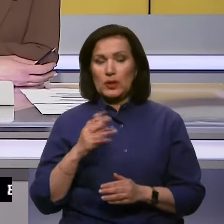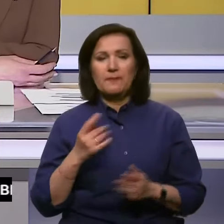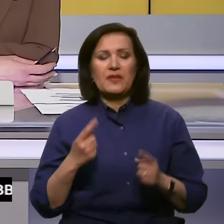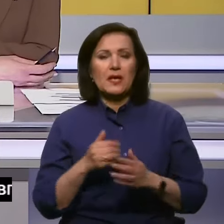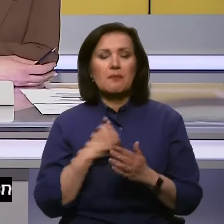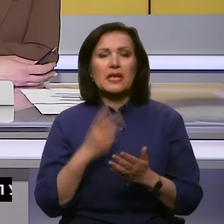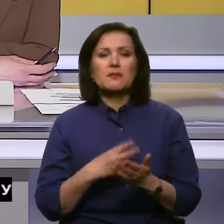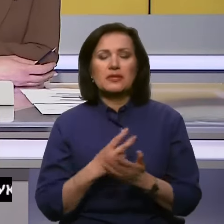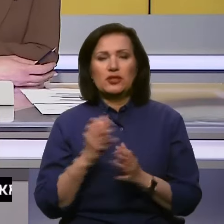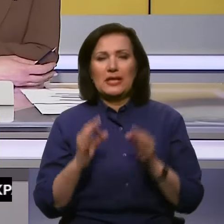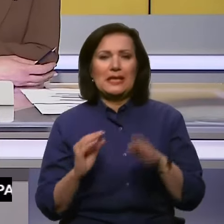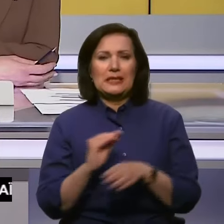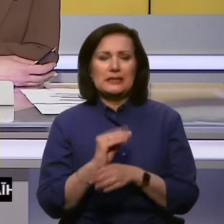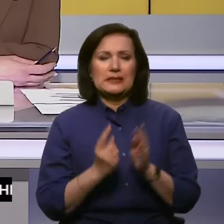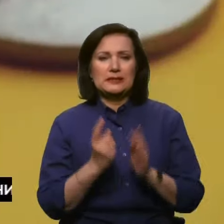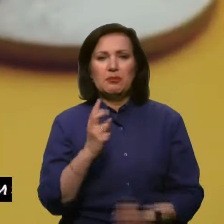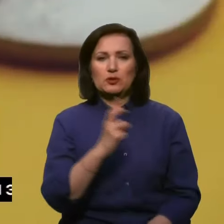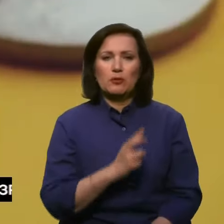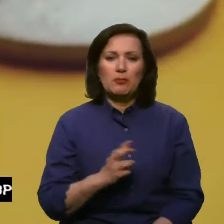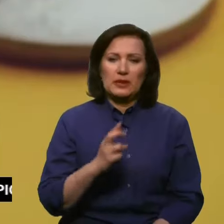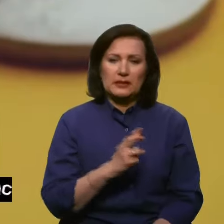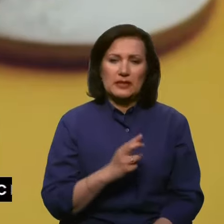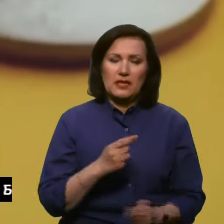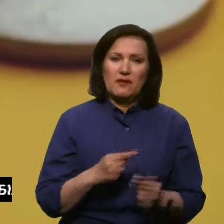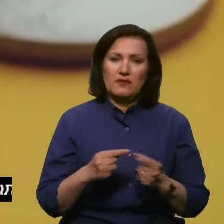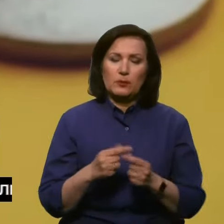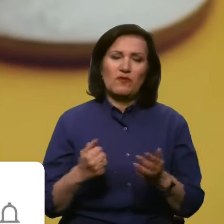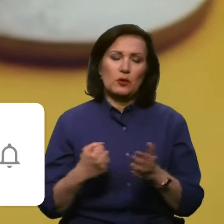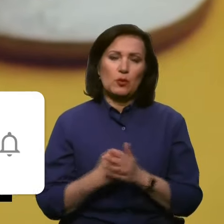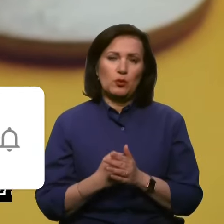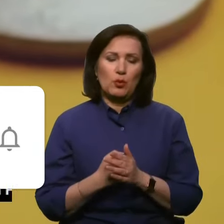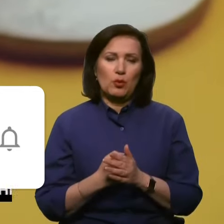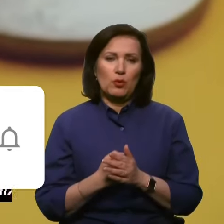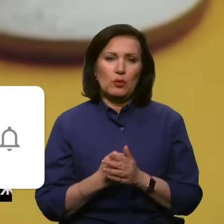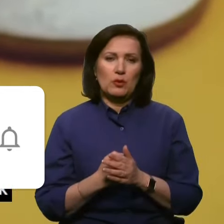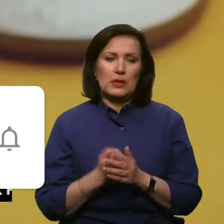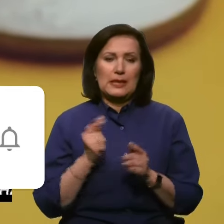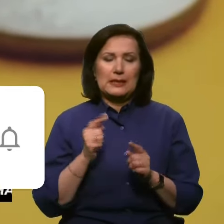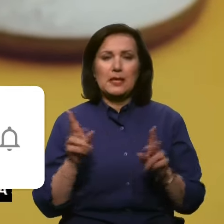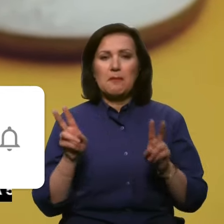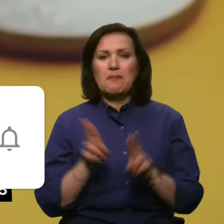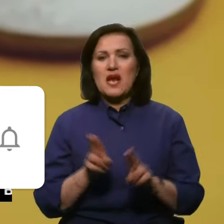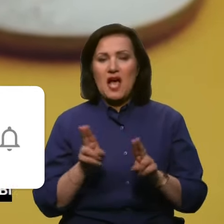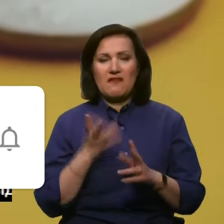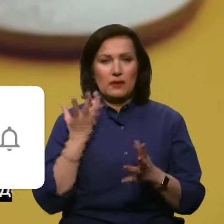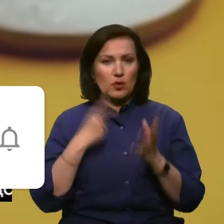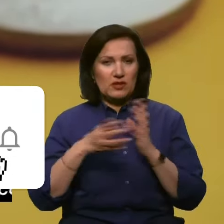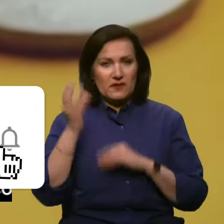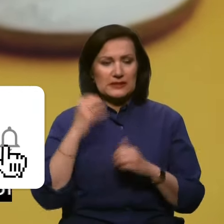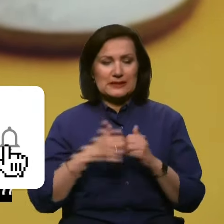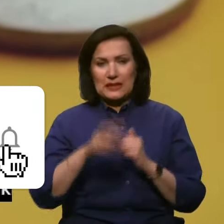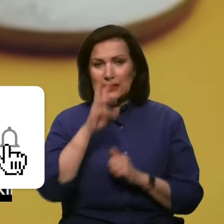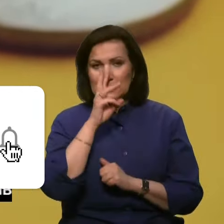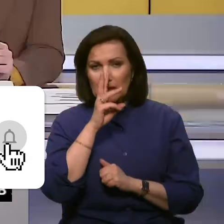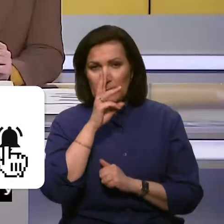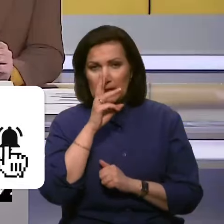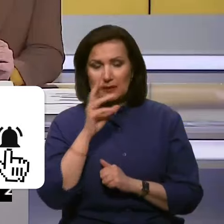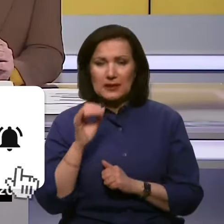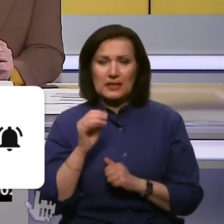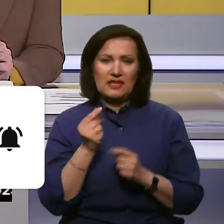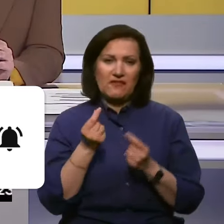яке передбачає індексацію з 1 березня відповідно до тих правил, коли враховується середня заробітна